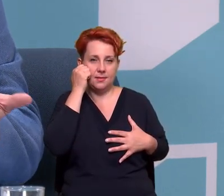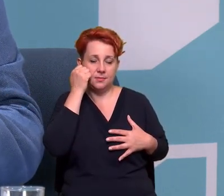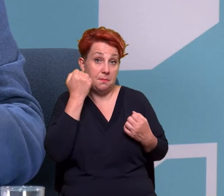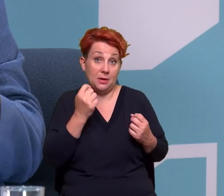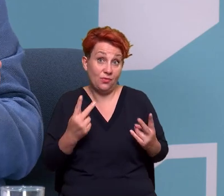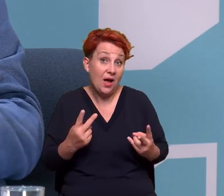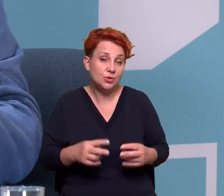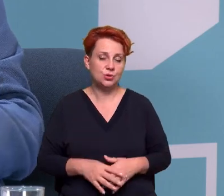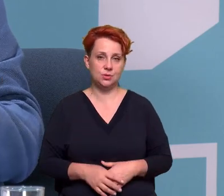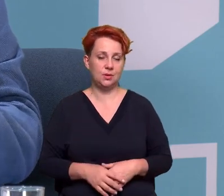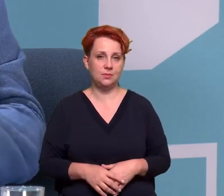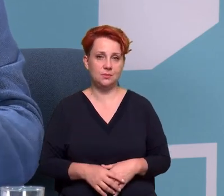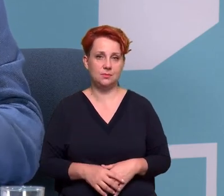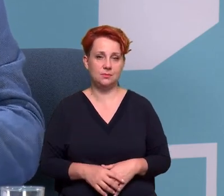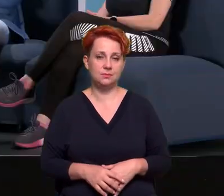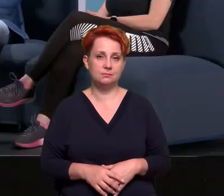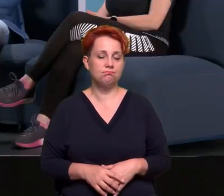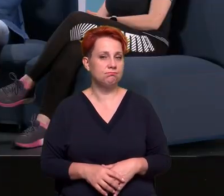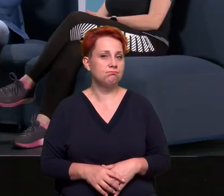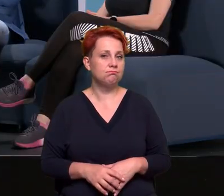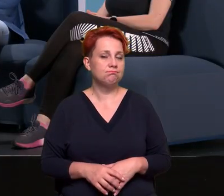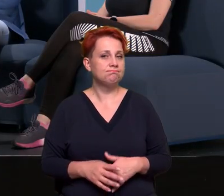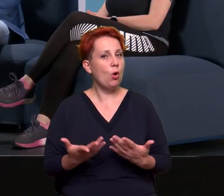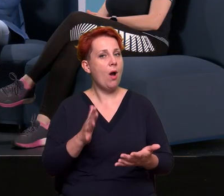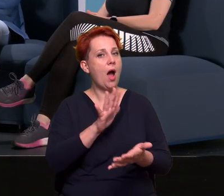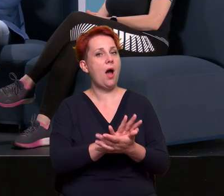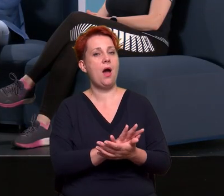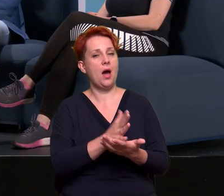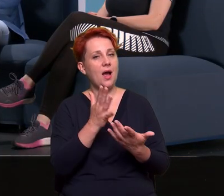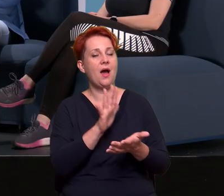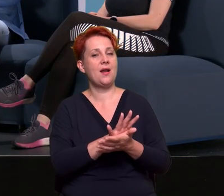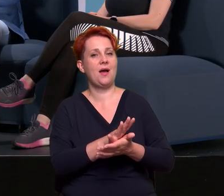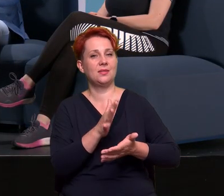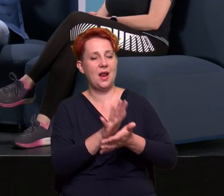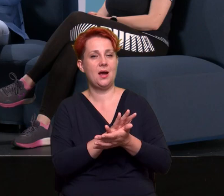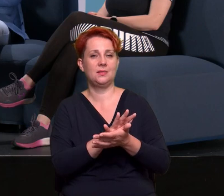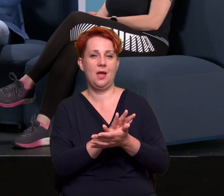niezwykle istotna. Prawda? To jest rzeczywiście dosyć taka charakterystyczna figura